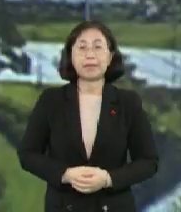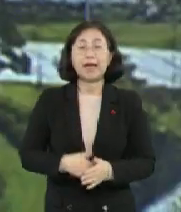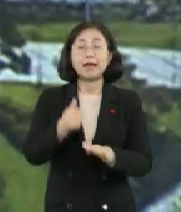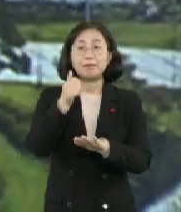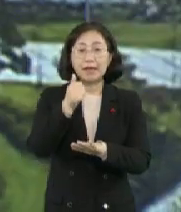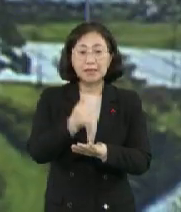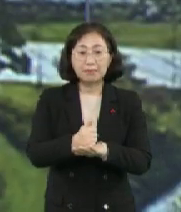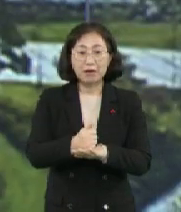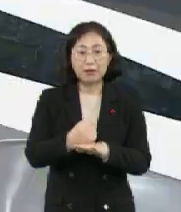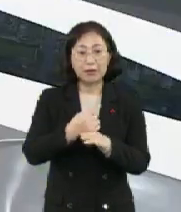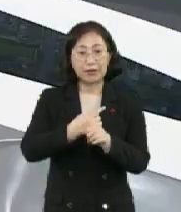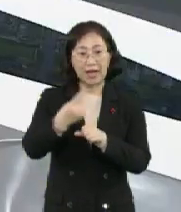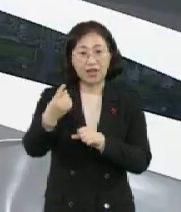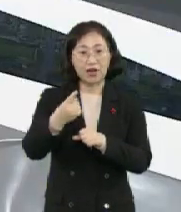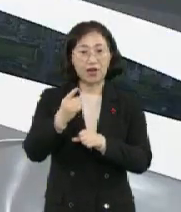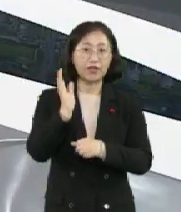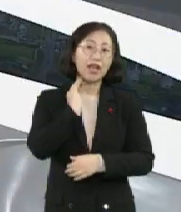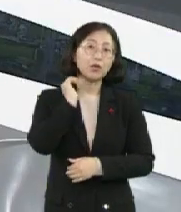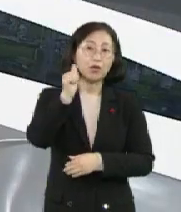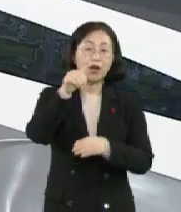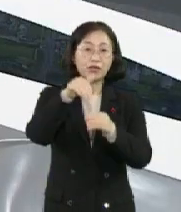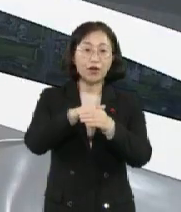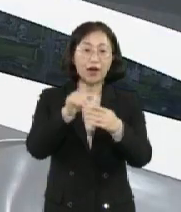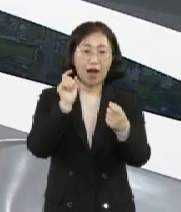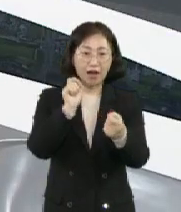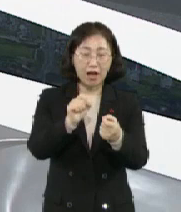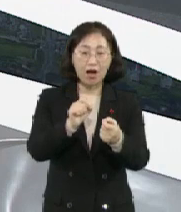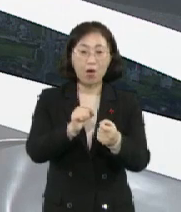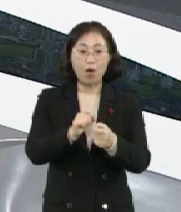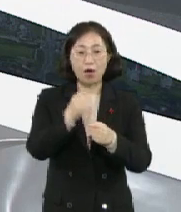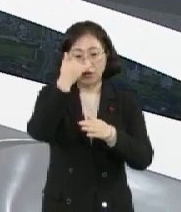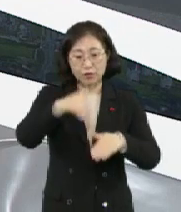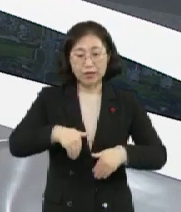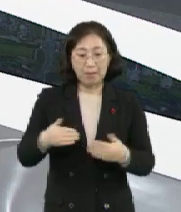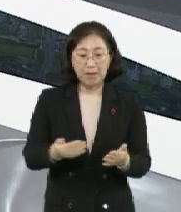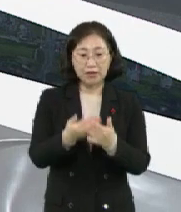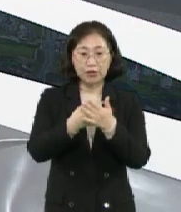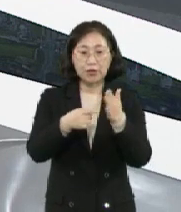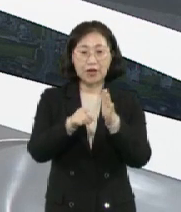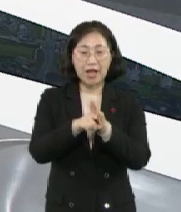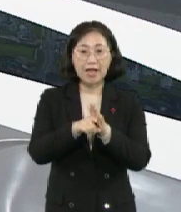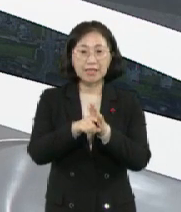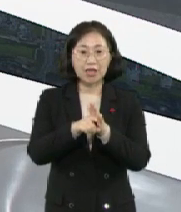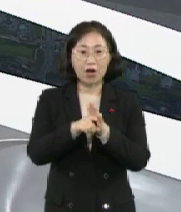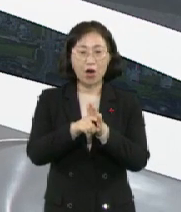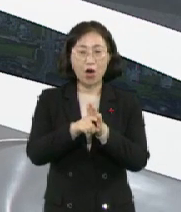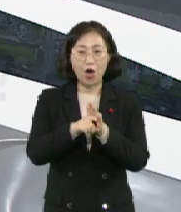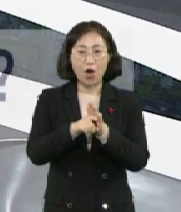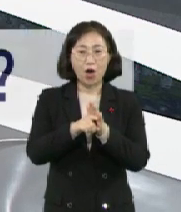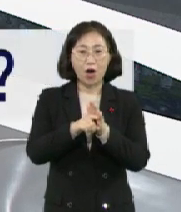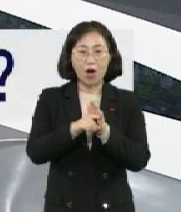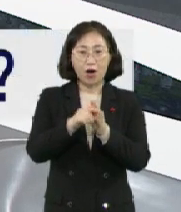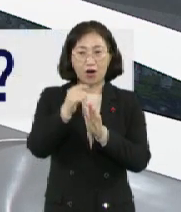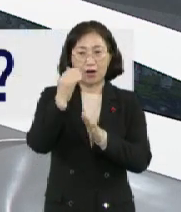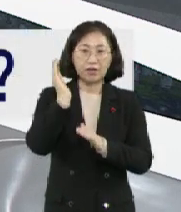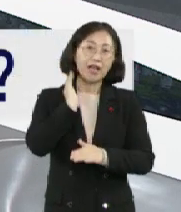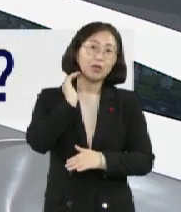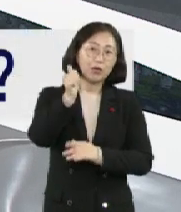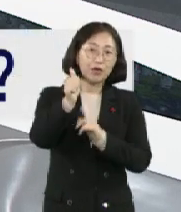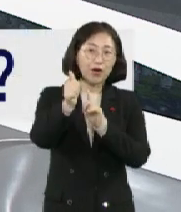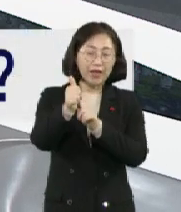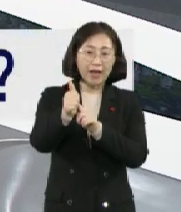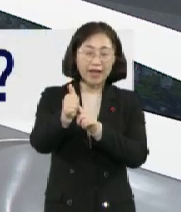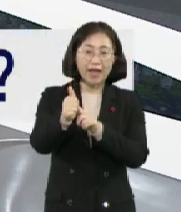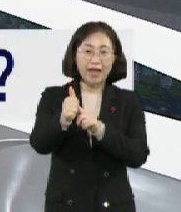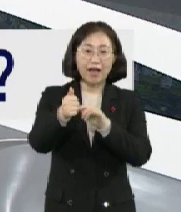이제 내년 대선이 이제 얼마 남지 않았습니다. 이 충남 발전을 위해서 우리 차기 대한민국을 이끌 지도자들에게 이런 거 꼭